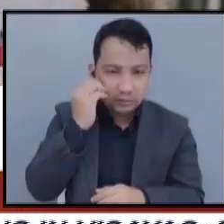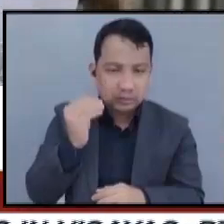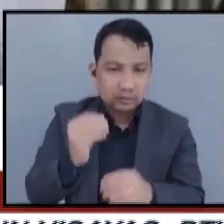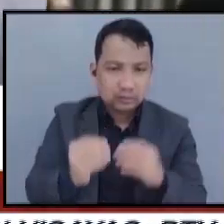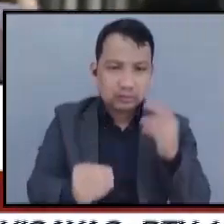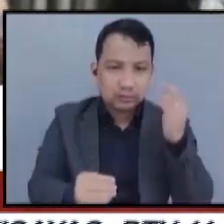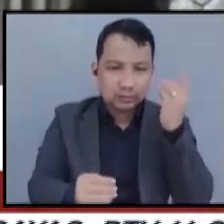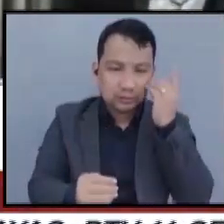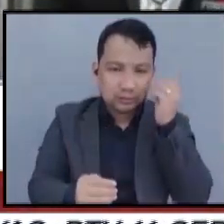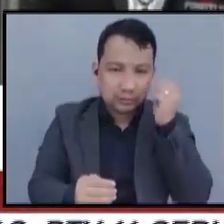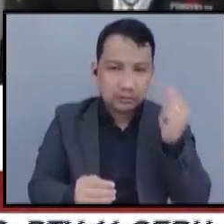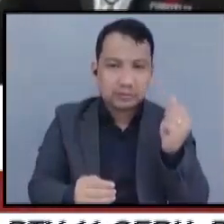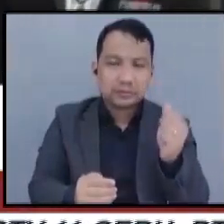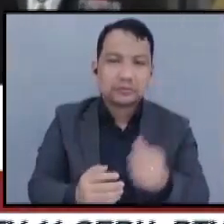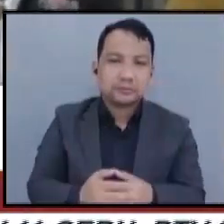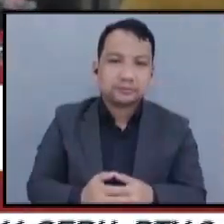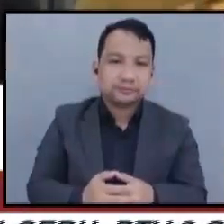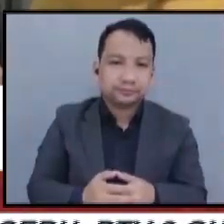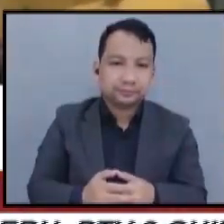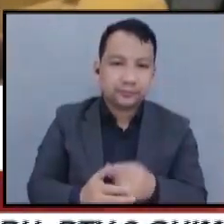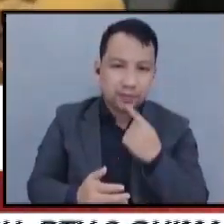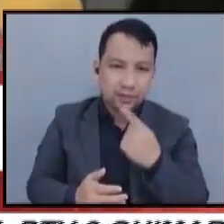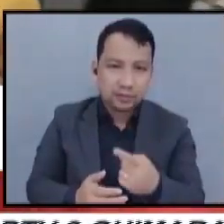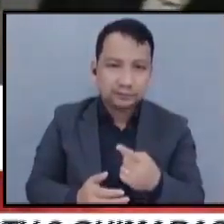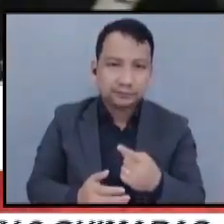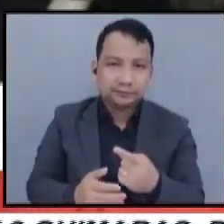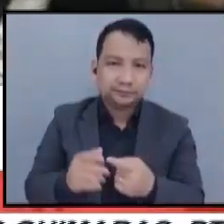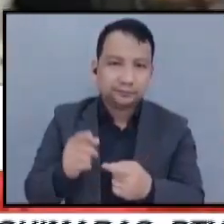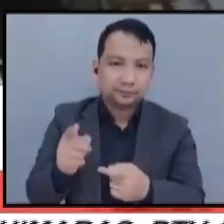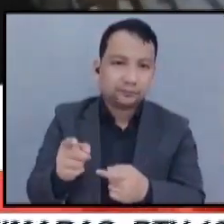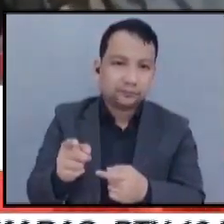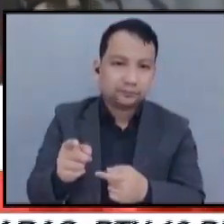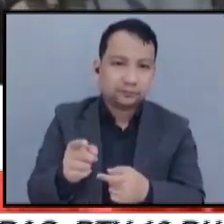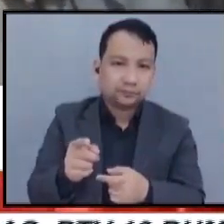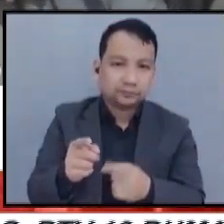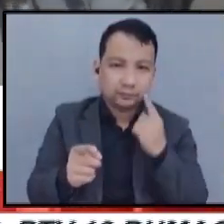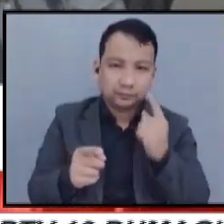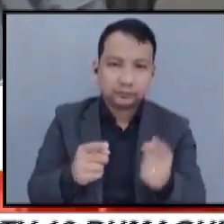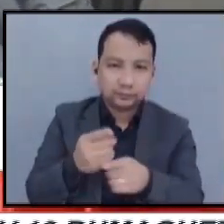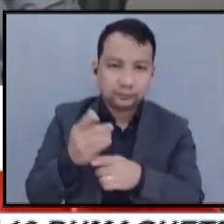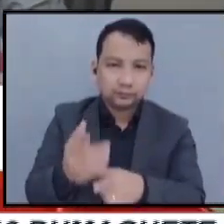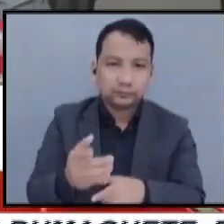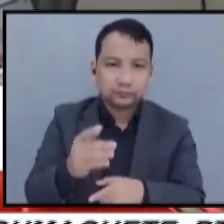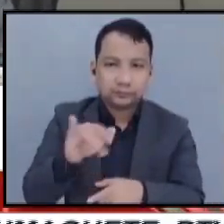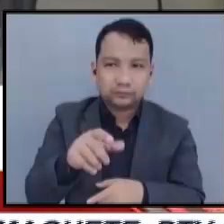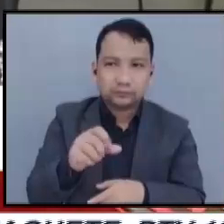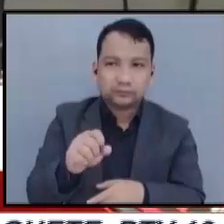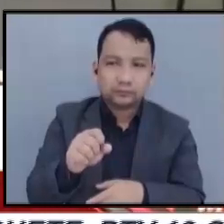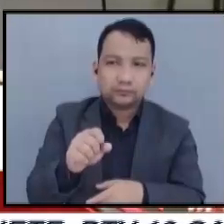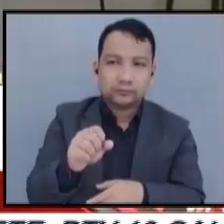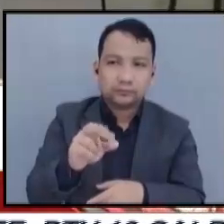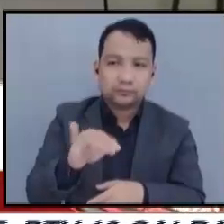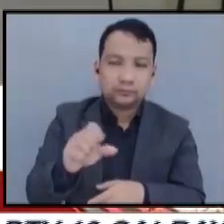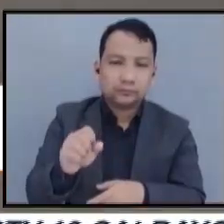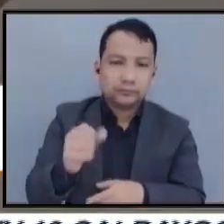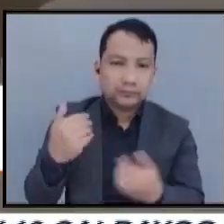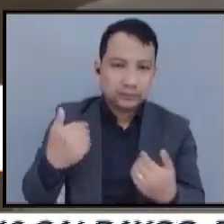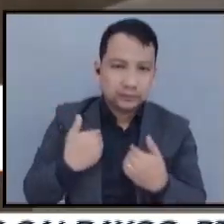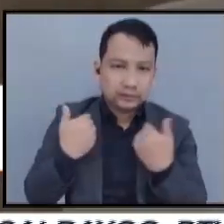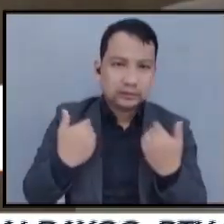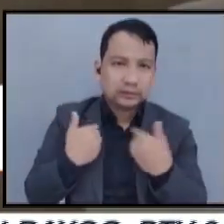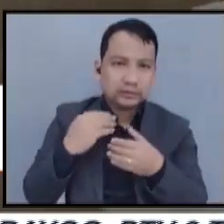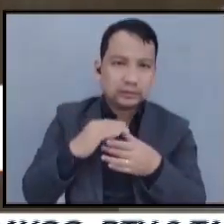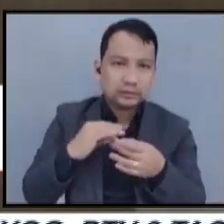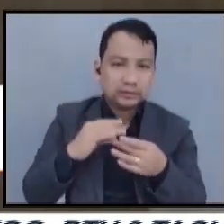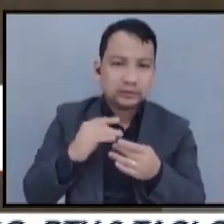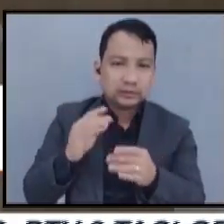samantala ayon sa direktor nito na si jose olinares siak daw ang makaka-relate ayy ang mga kabataan sa kwento ng pelikula dahil